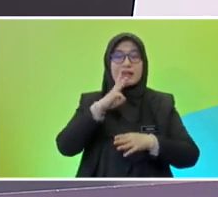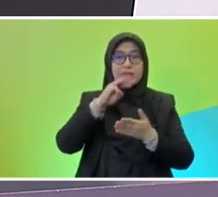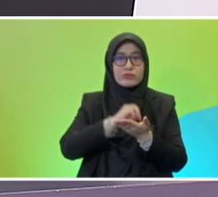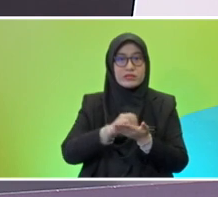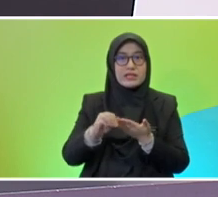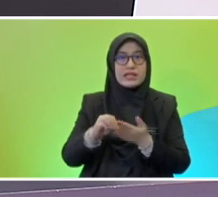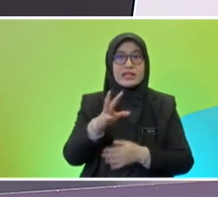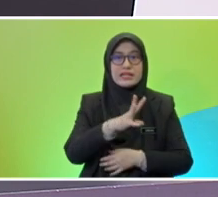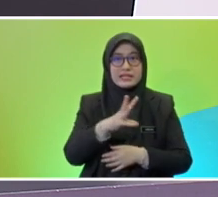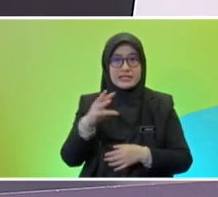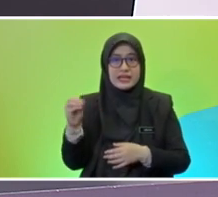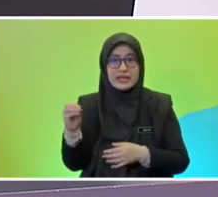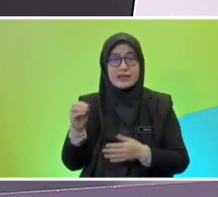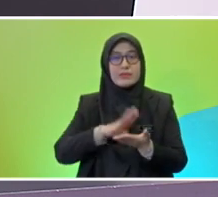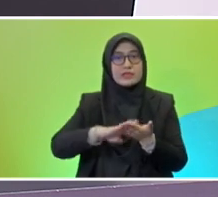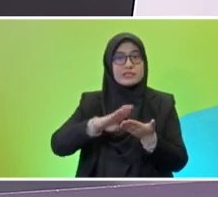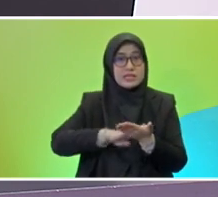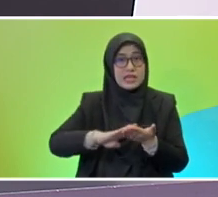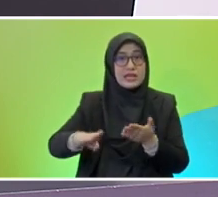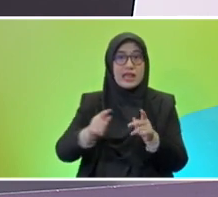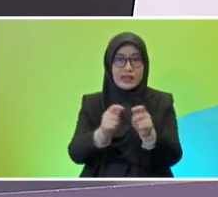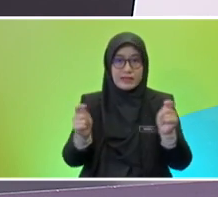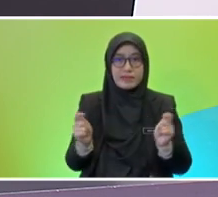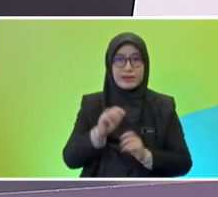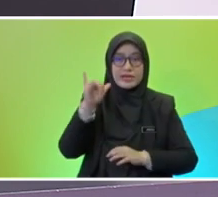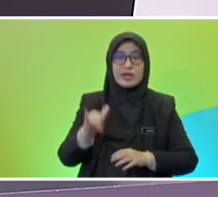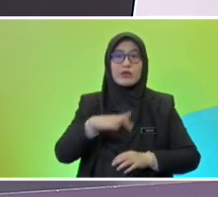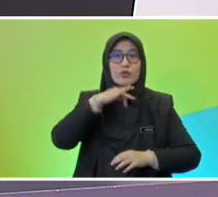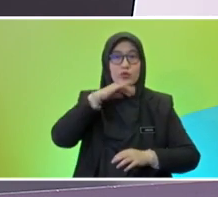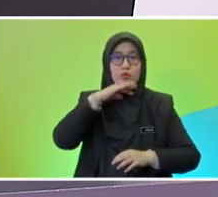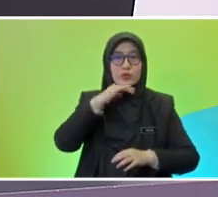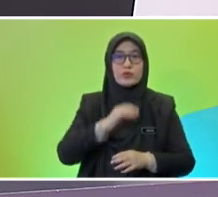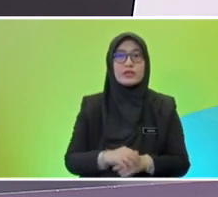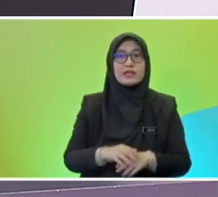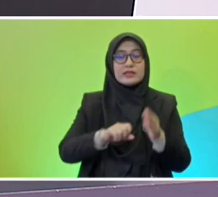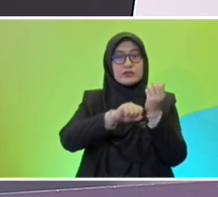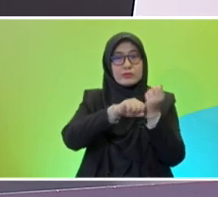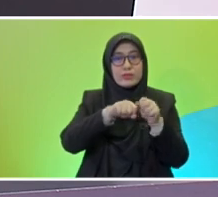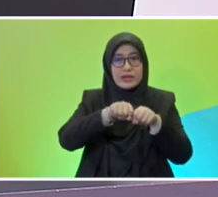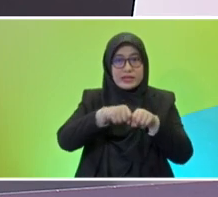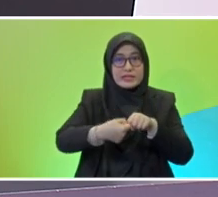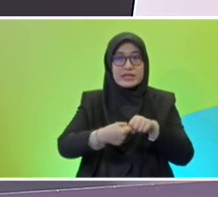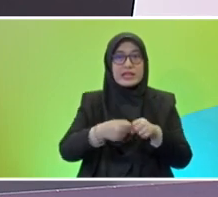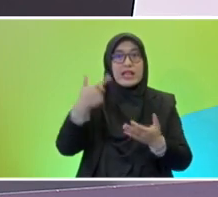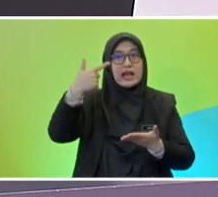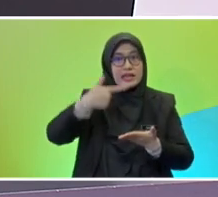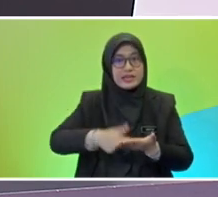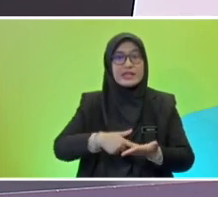tempat yang terkena control yang tadi supaya dia jadi lagi bersih hah